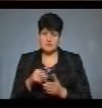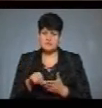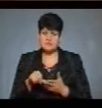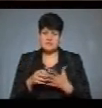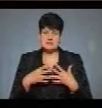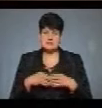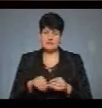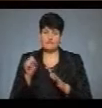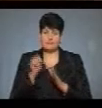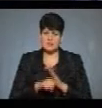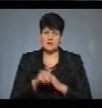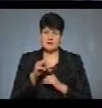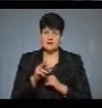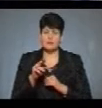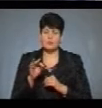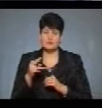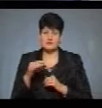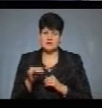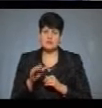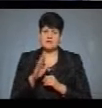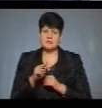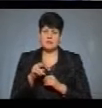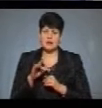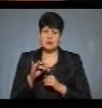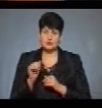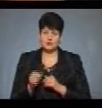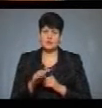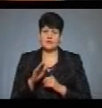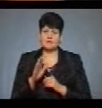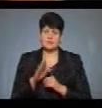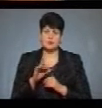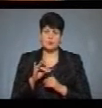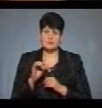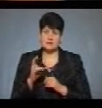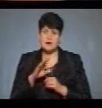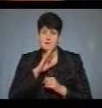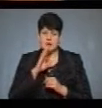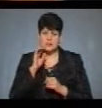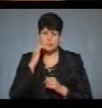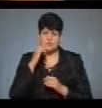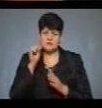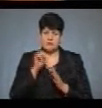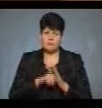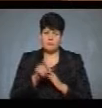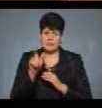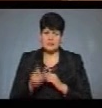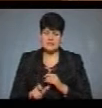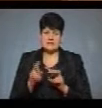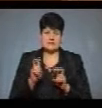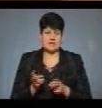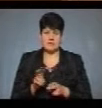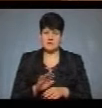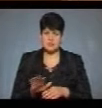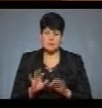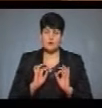сім'ї вбитої Тетяни Підвашецької, Василь Притула та Володимир Рубінський. Мати та бабуся вбитої на засідання не прийшли.